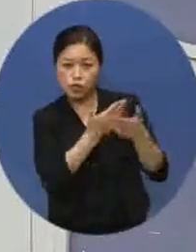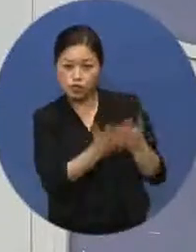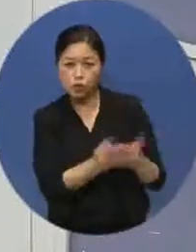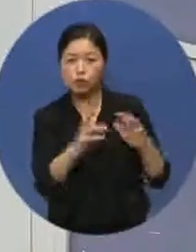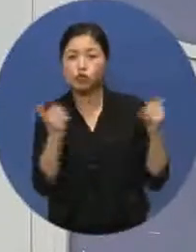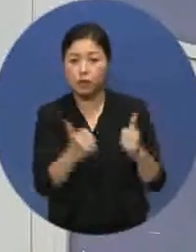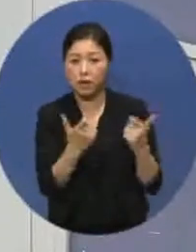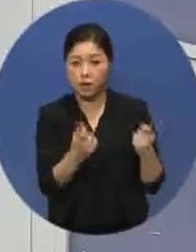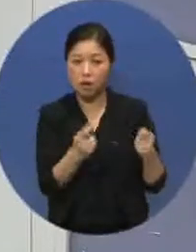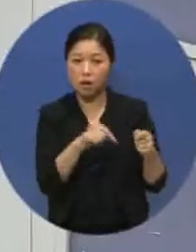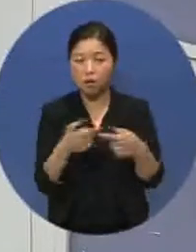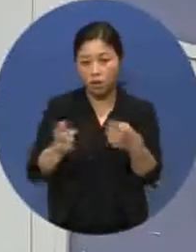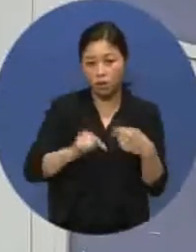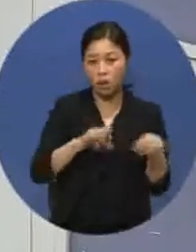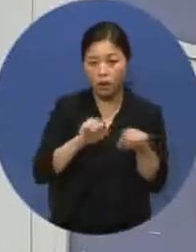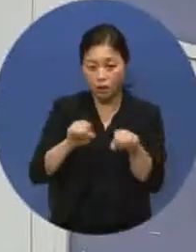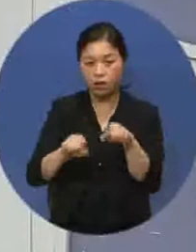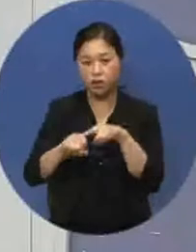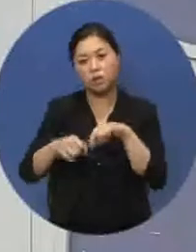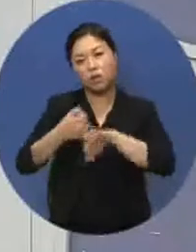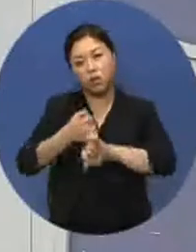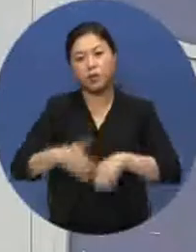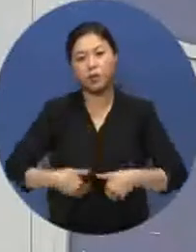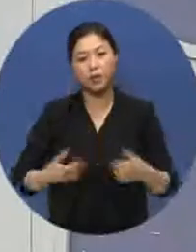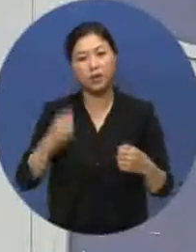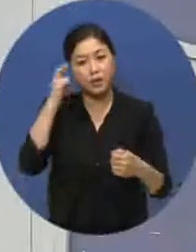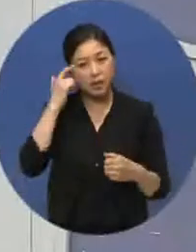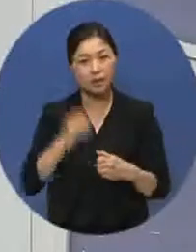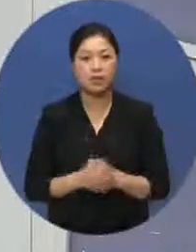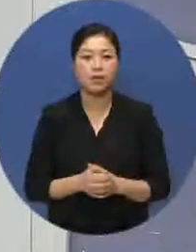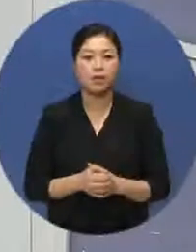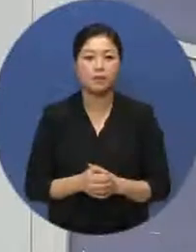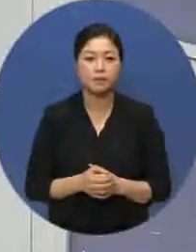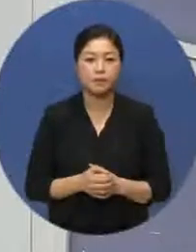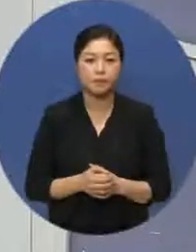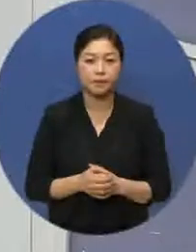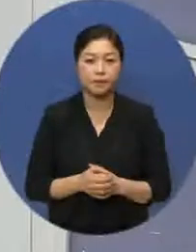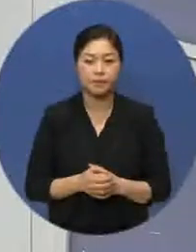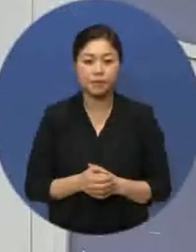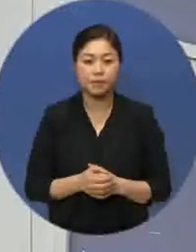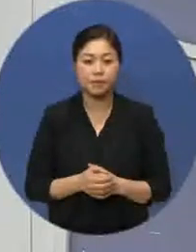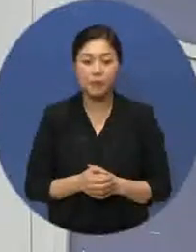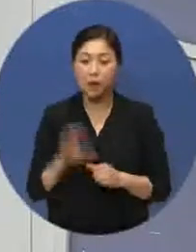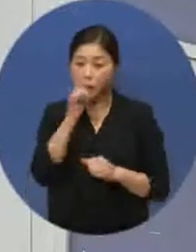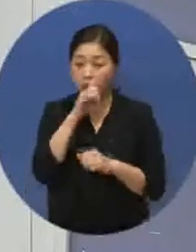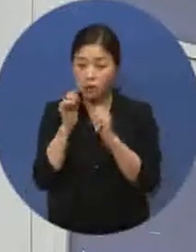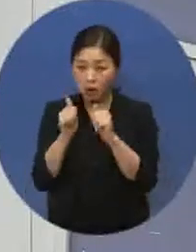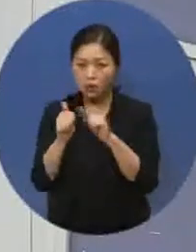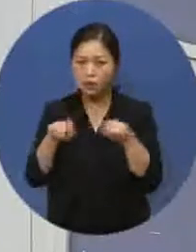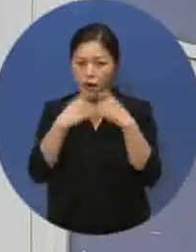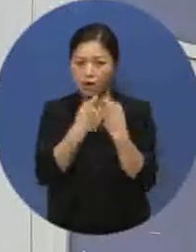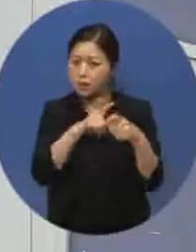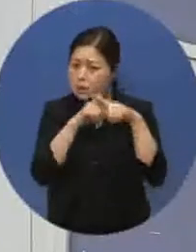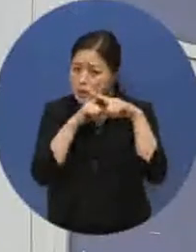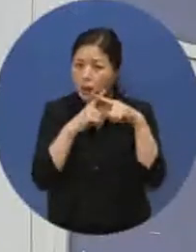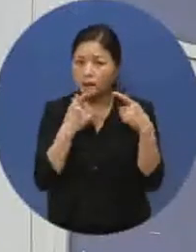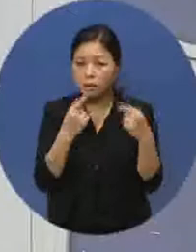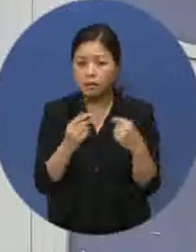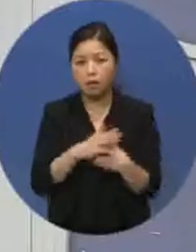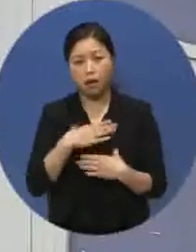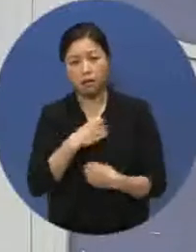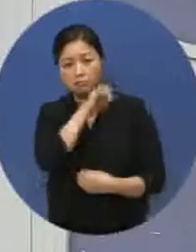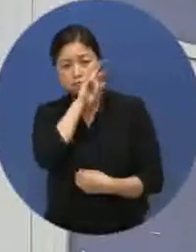국회에서 활동을 하는 것이 필요하다고 생각합니다. 그분들은 정말 개인적인 희생을 하는 겁니다. 변호사를 해서 자기가 안락하게 살 수